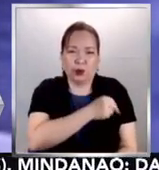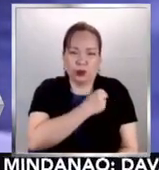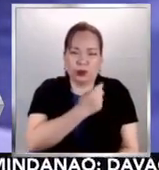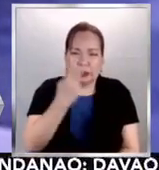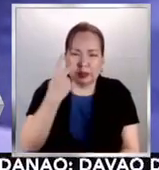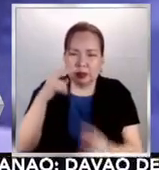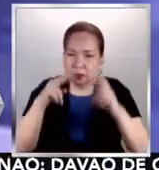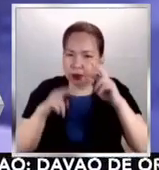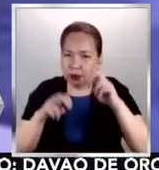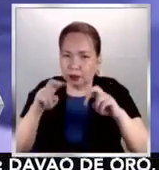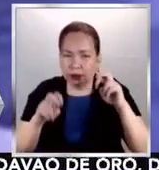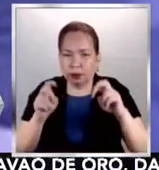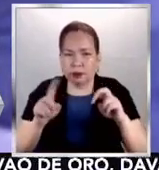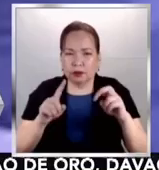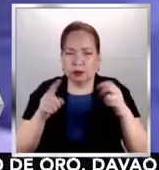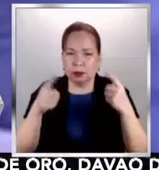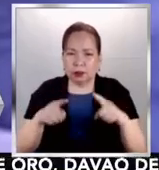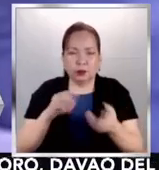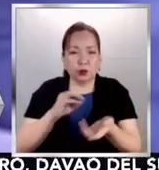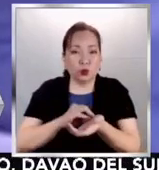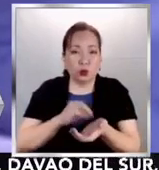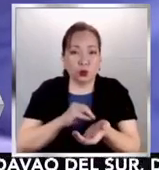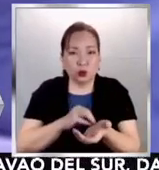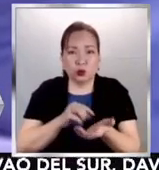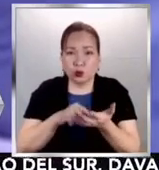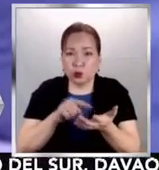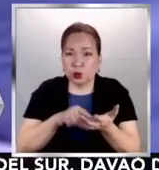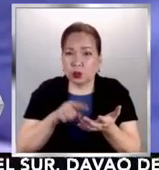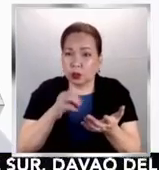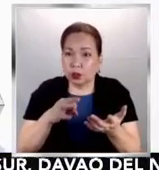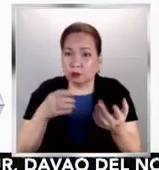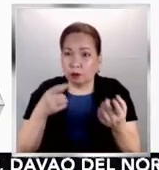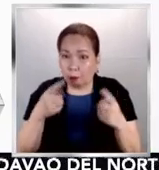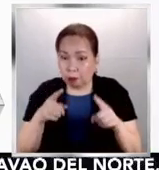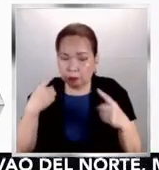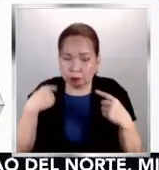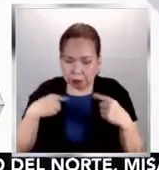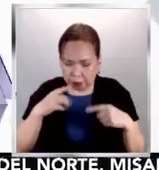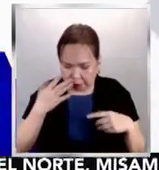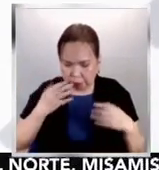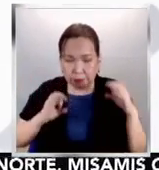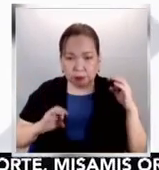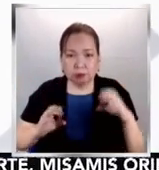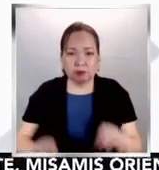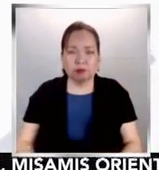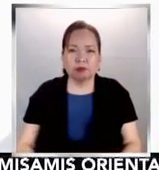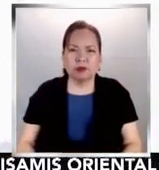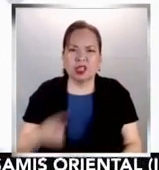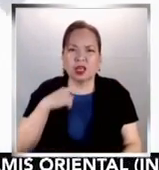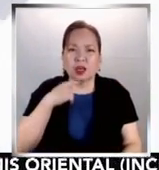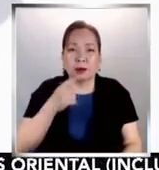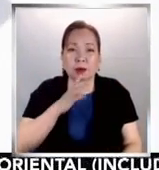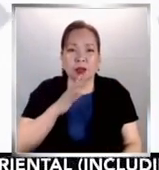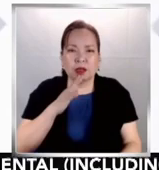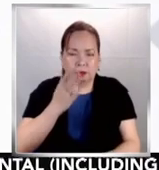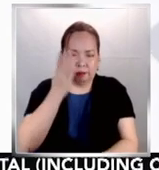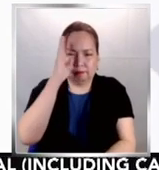pa ng mga doktor para matukoy kung may iba pang pinsalang tinamo. May balik po yung ano niya, yung kamay niya.